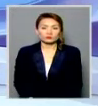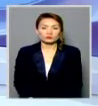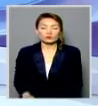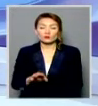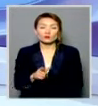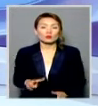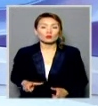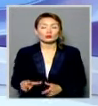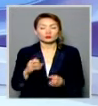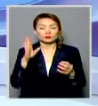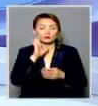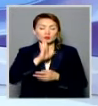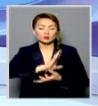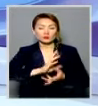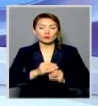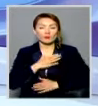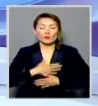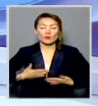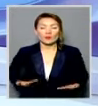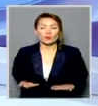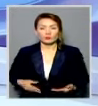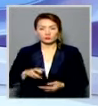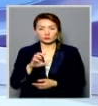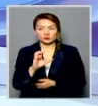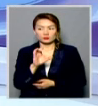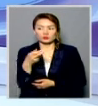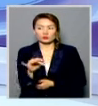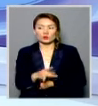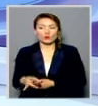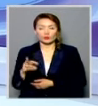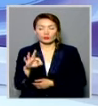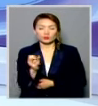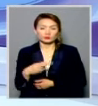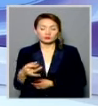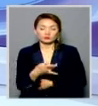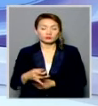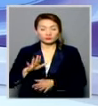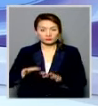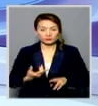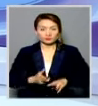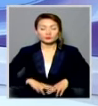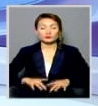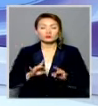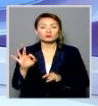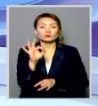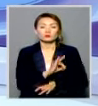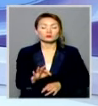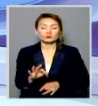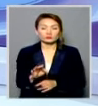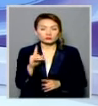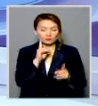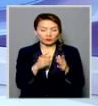Вопросы дорог, света и воды. Они беспокоят жителей Баксайского сельского округа Махамбетского района. Об этом было сказано на